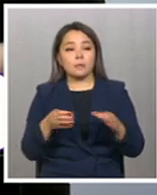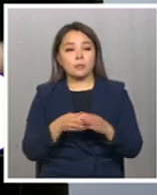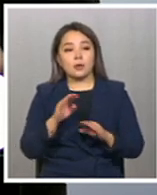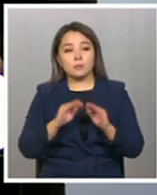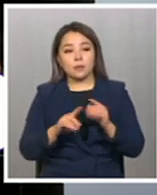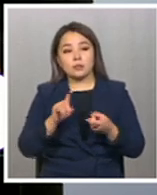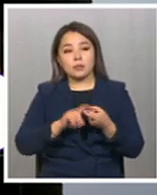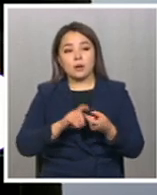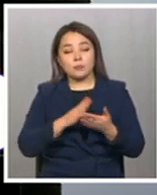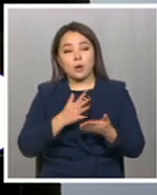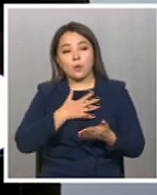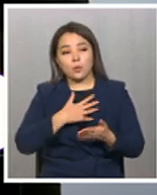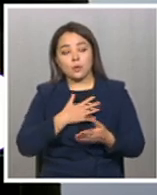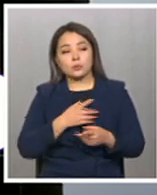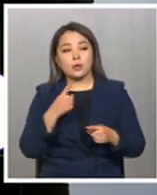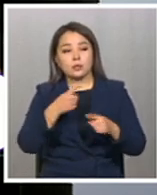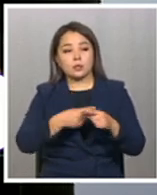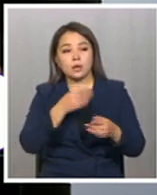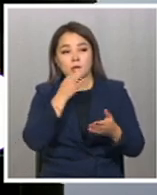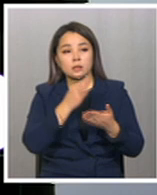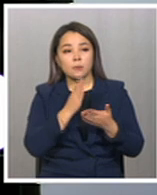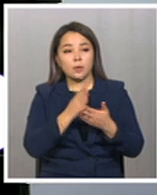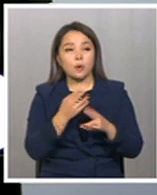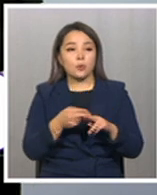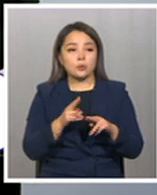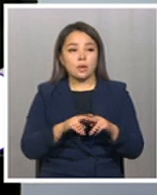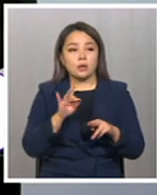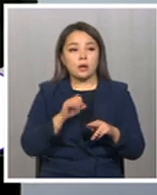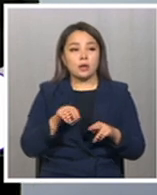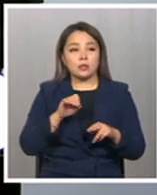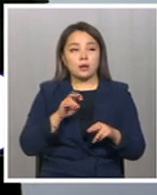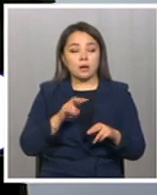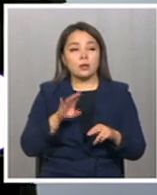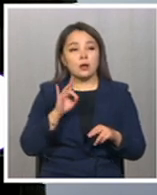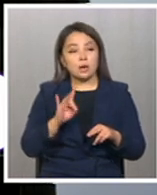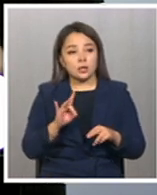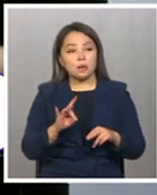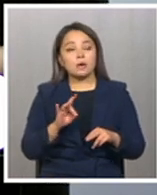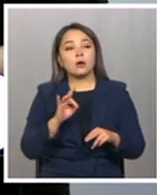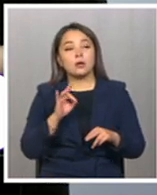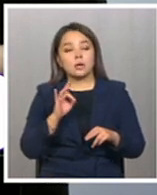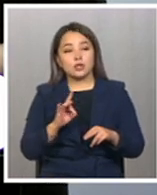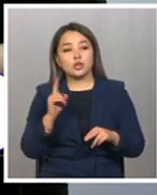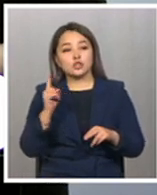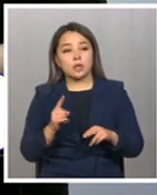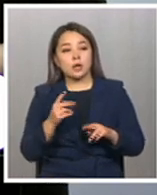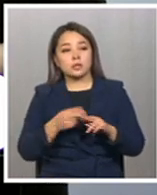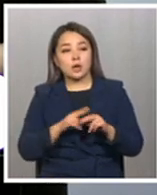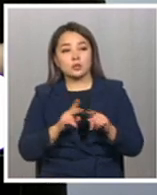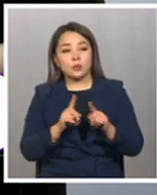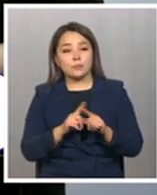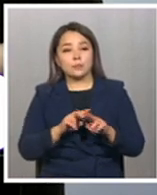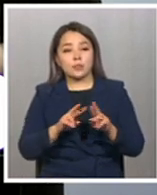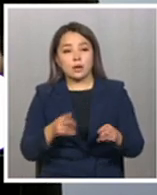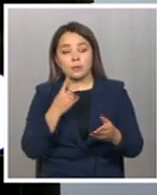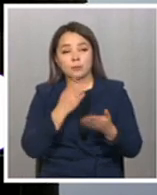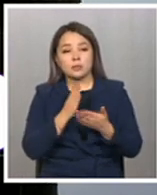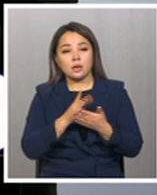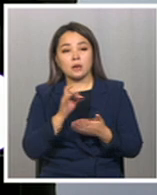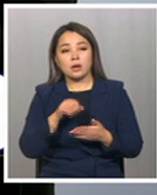оттекті органикалық қосылыстар. Бұл жерде радикалдар R және R' бірде радикалдар болуы